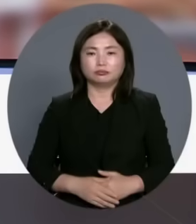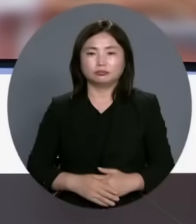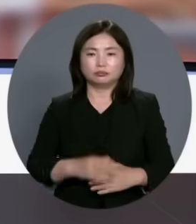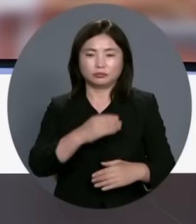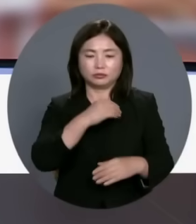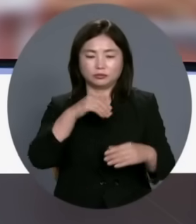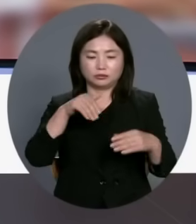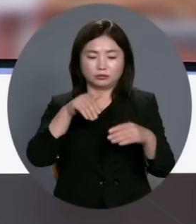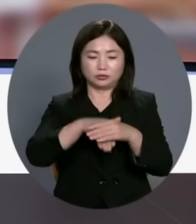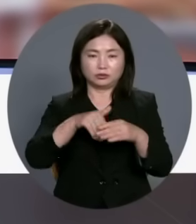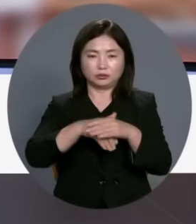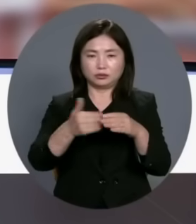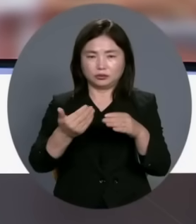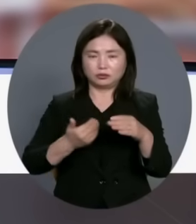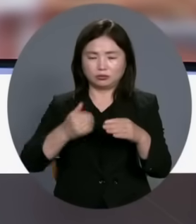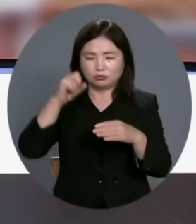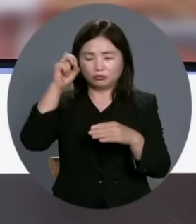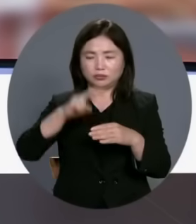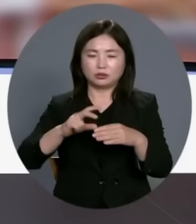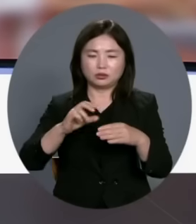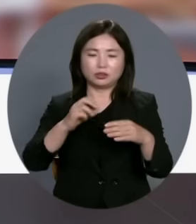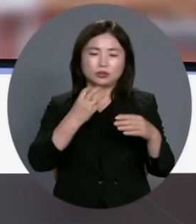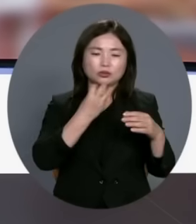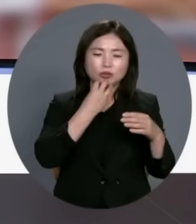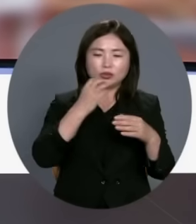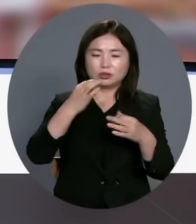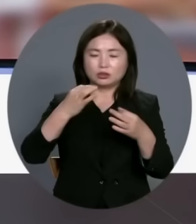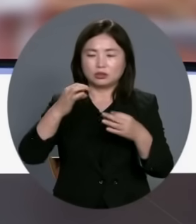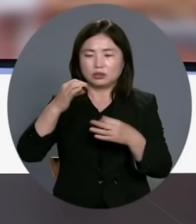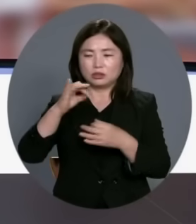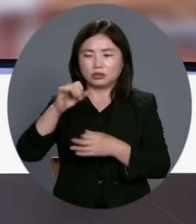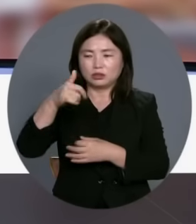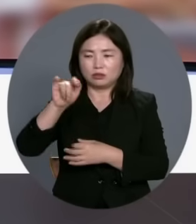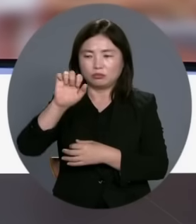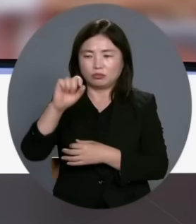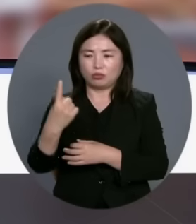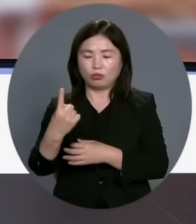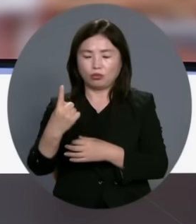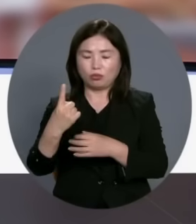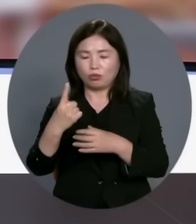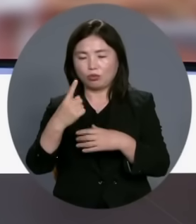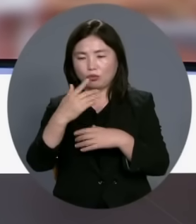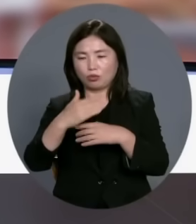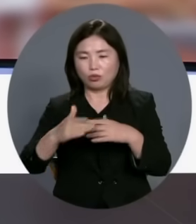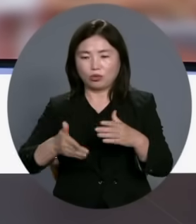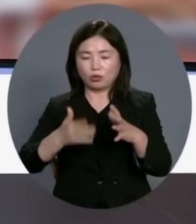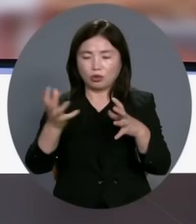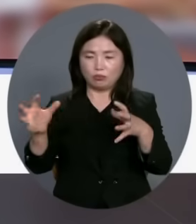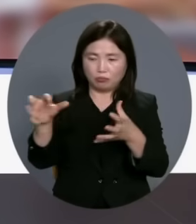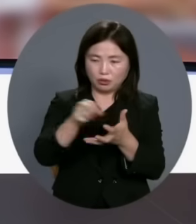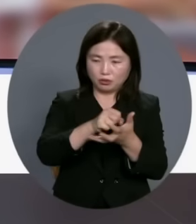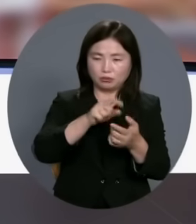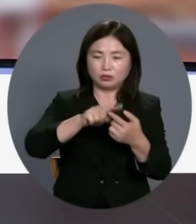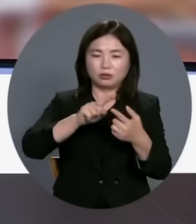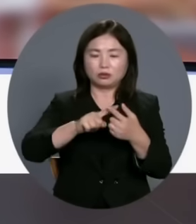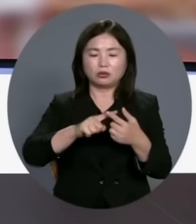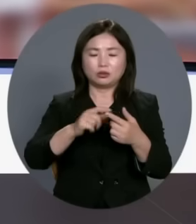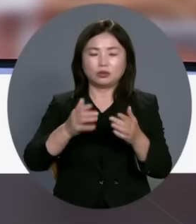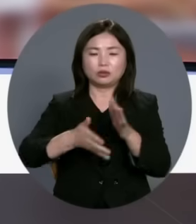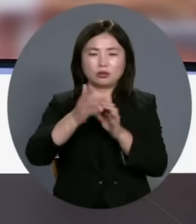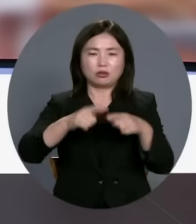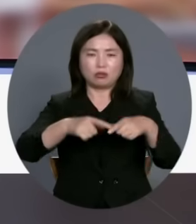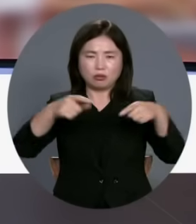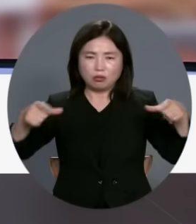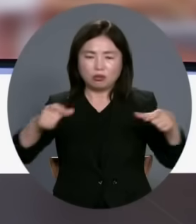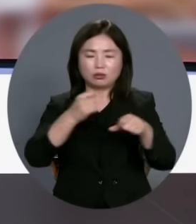총선을 앞두고 느닷없이 튀어나온 김포 서울 편입안. 더 나아가 메가시티 논의가 정치권을 뜨겁게 달구고 있습니다.